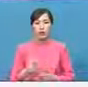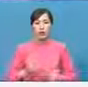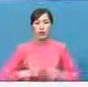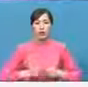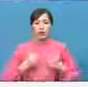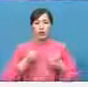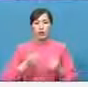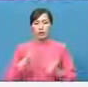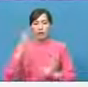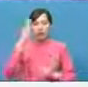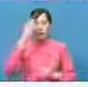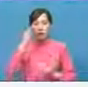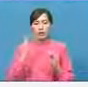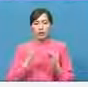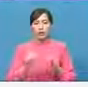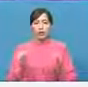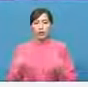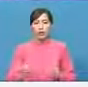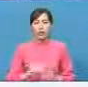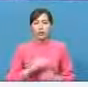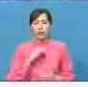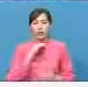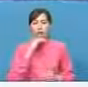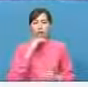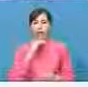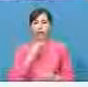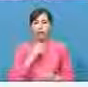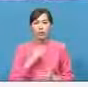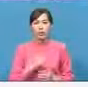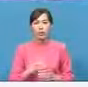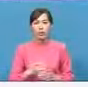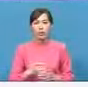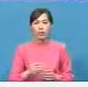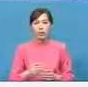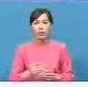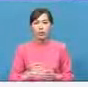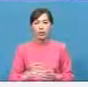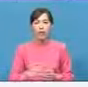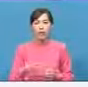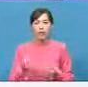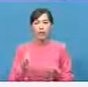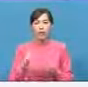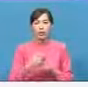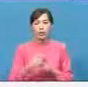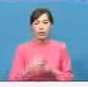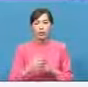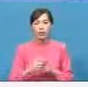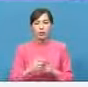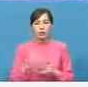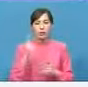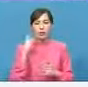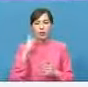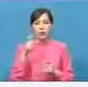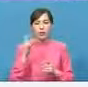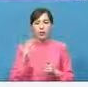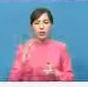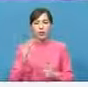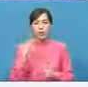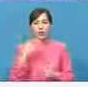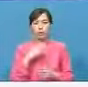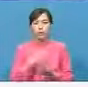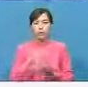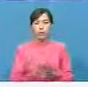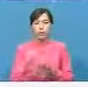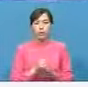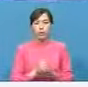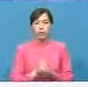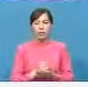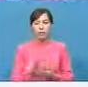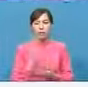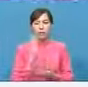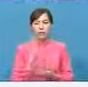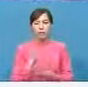талантты балалар жетерлік. Бұлақ көрсең көзін аш, аталы сөзге құлақ асар азаматтар көп деп табылса жарар еді.